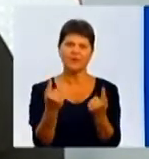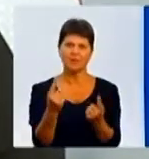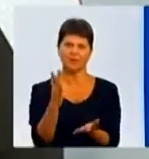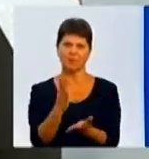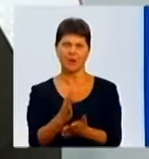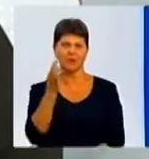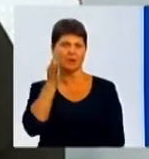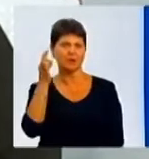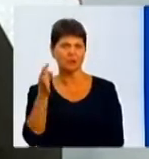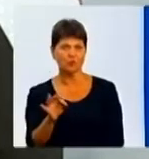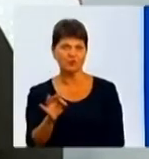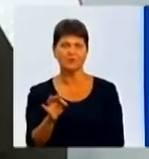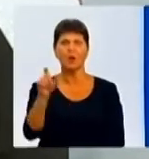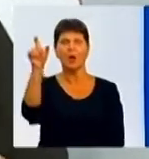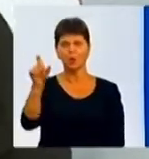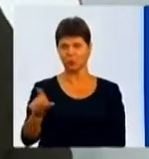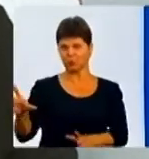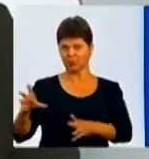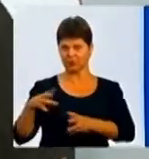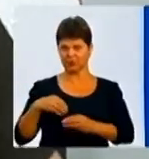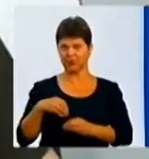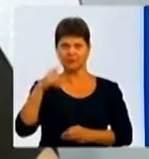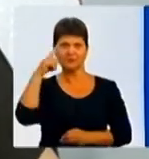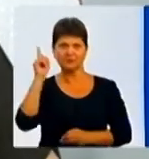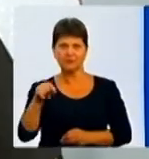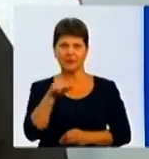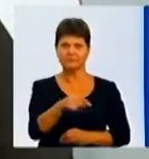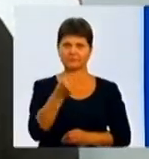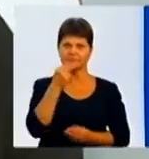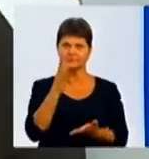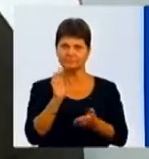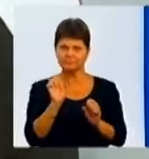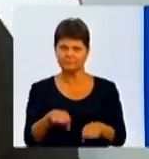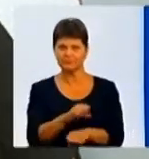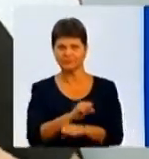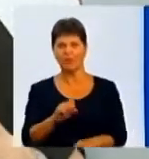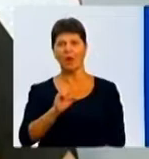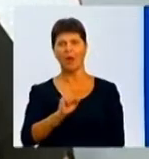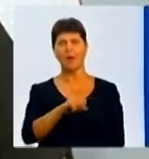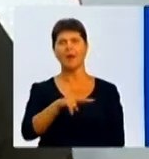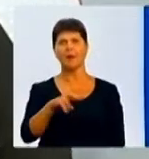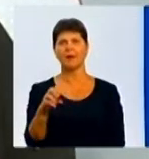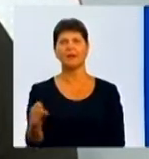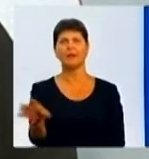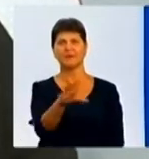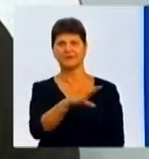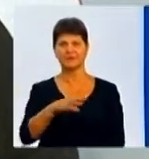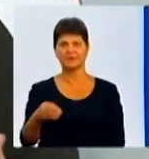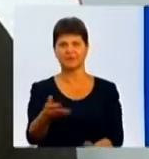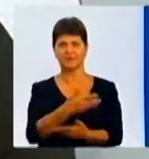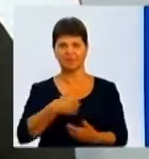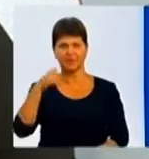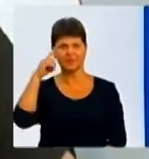мати професійну людину, яка чітко може там ознаки істивного гриба чи ні. Але ж ми всі знаємо, що з часом